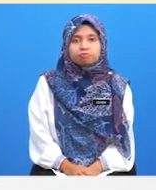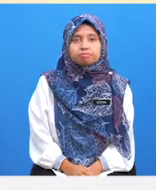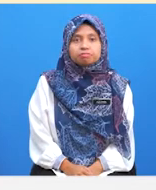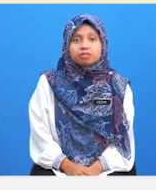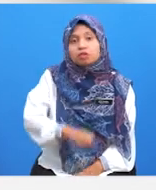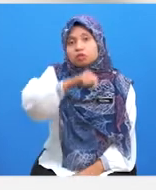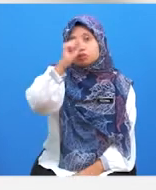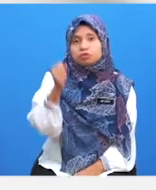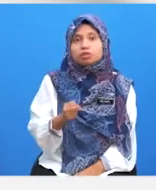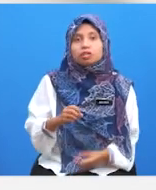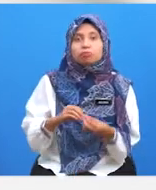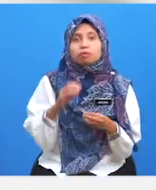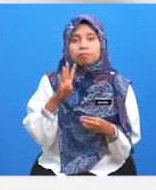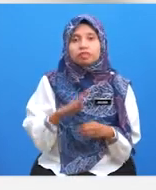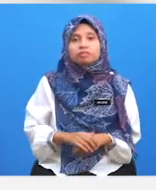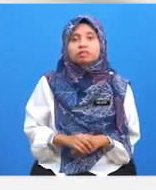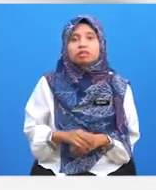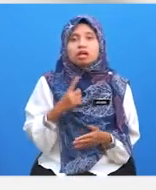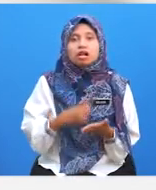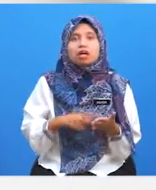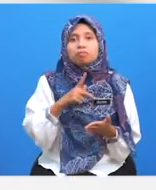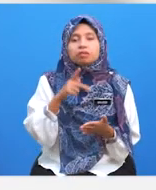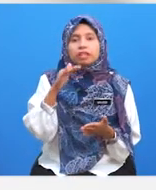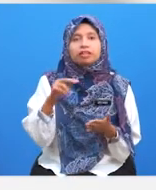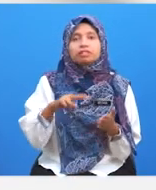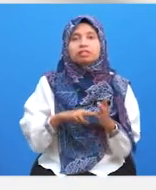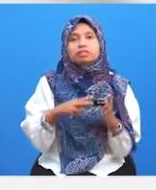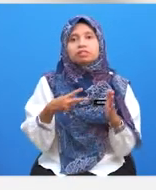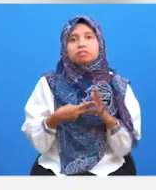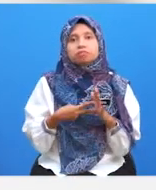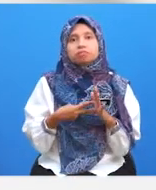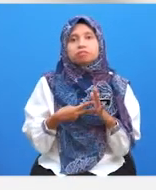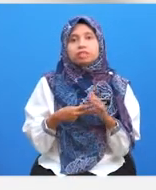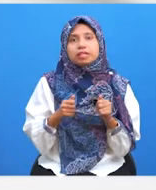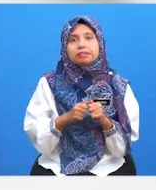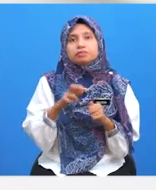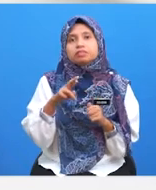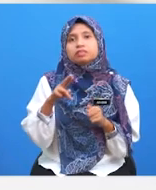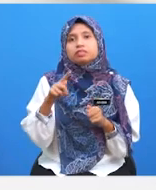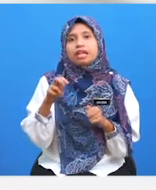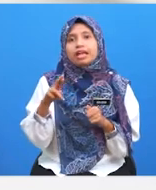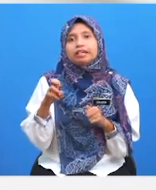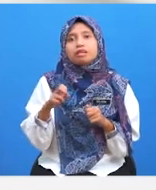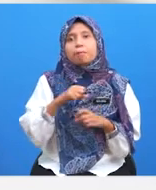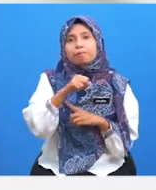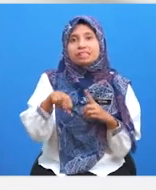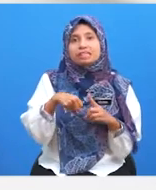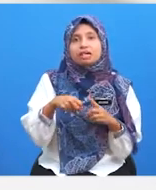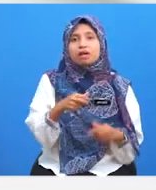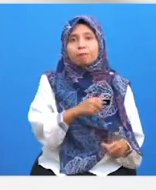soalan yang keempat apakah yang dimaksudkan dengan tren persekitaran pernyataan